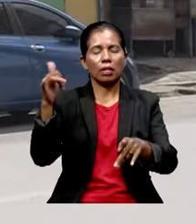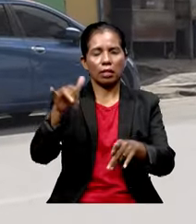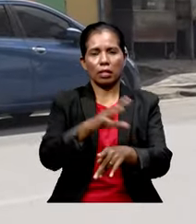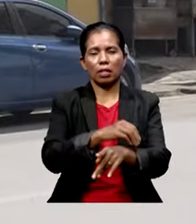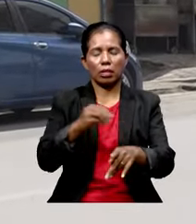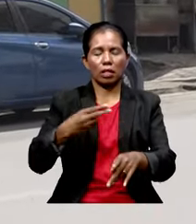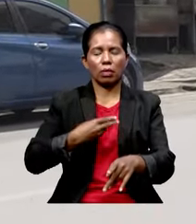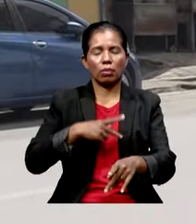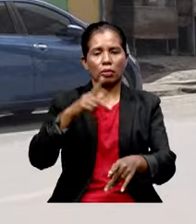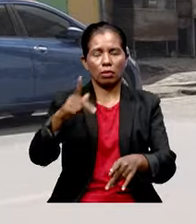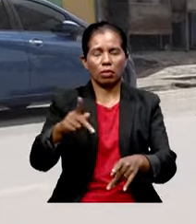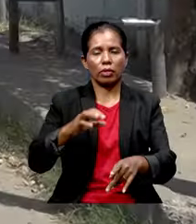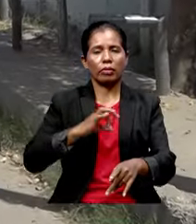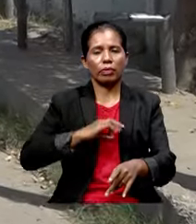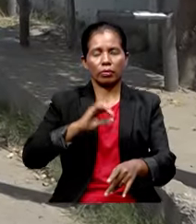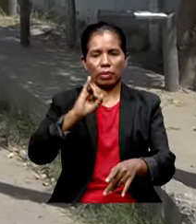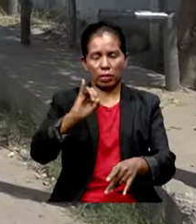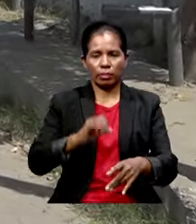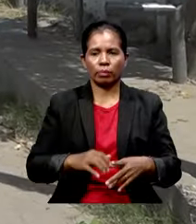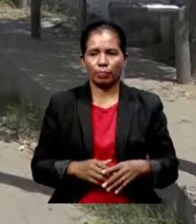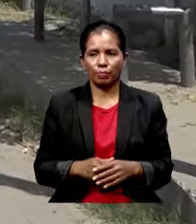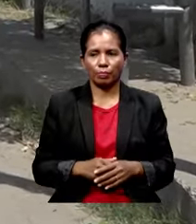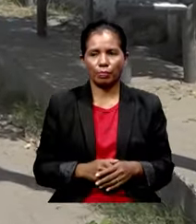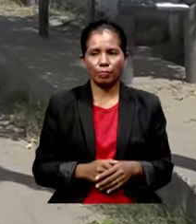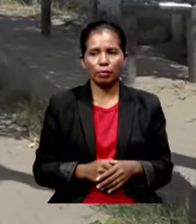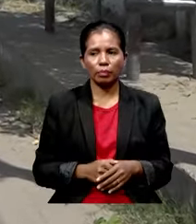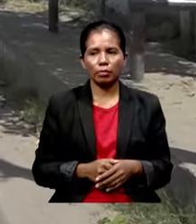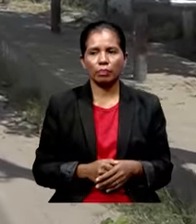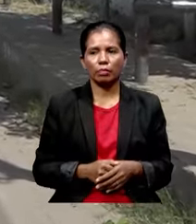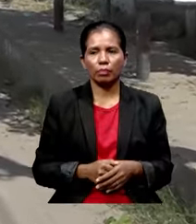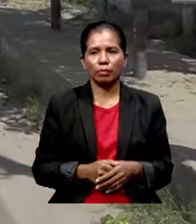área colunto fatuahi. Abraão Amaral, bem-vindo a Semenes, Giamen.